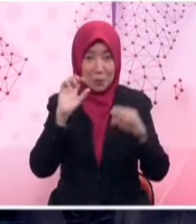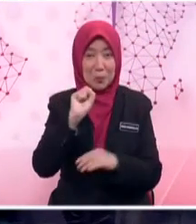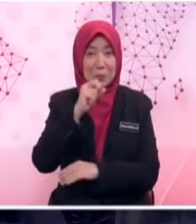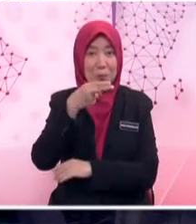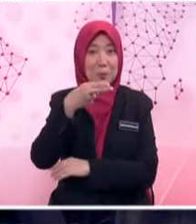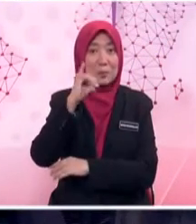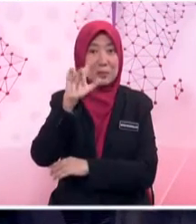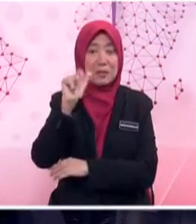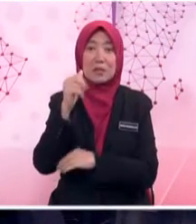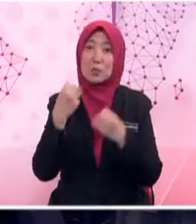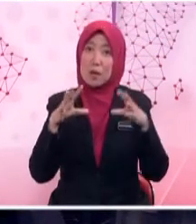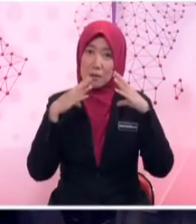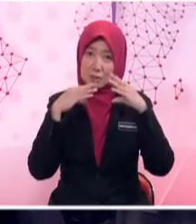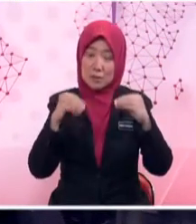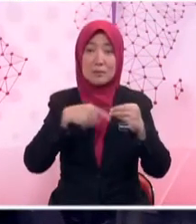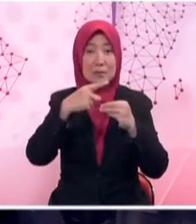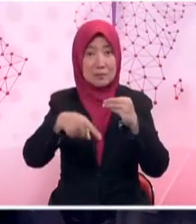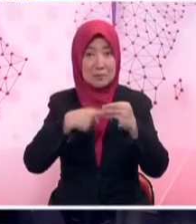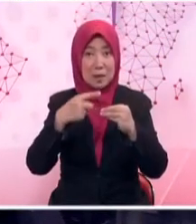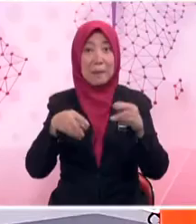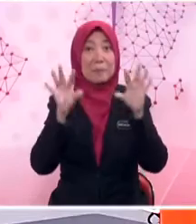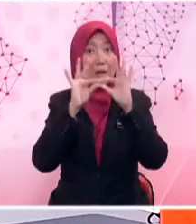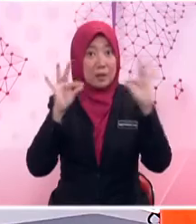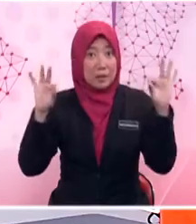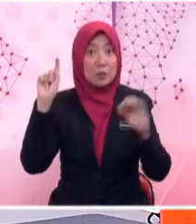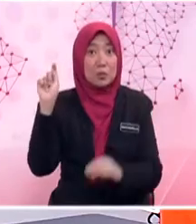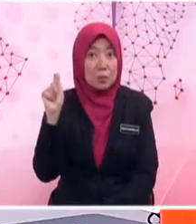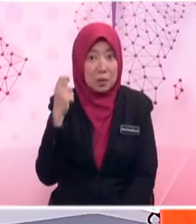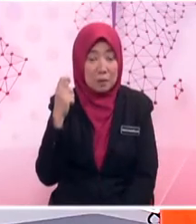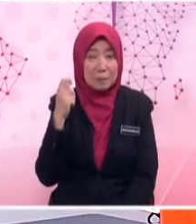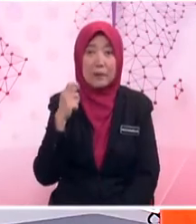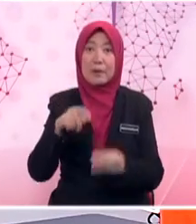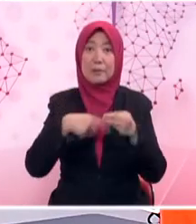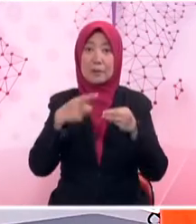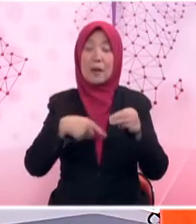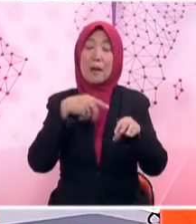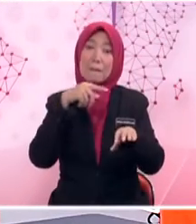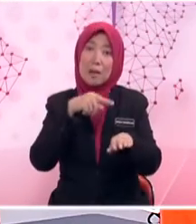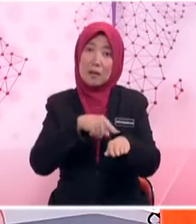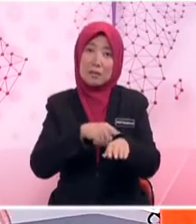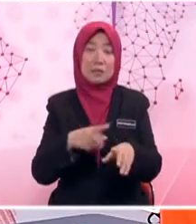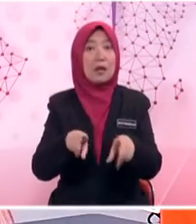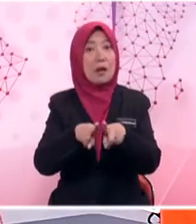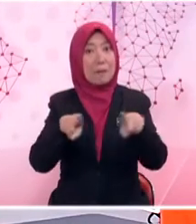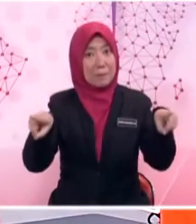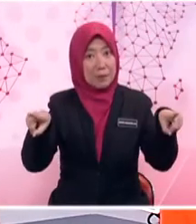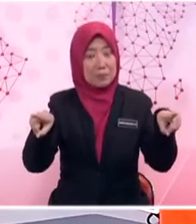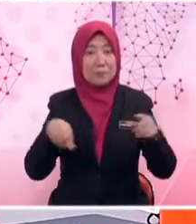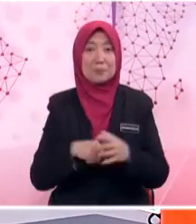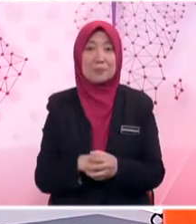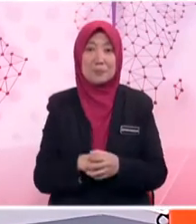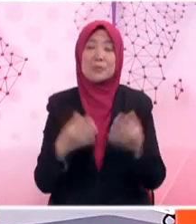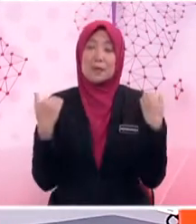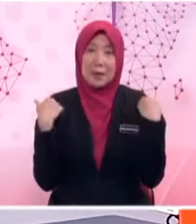ayat tunggal dan ada berkaitan dengan aktiviti masa lapang. Wah, yeah. Ada lagi aktiviti nampaknya, yeah. Cikgu.